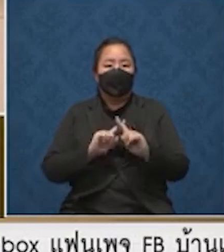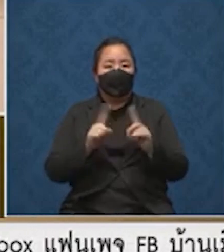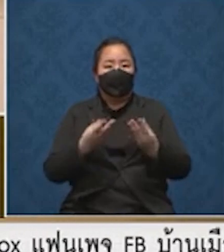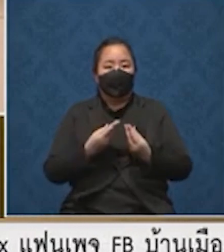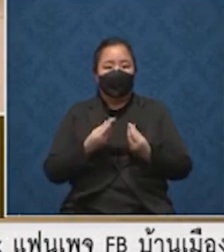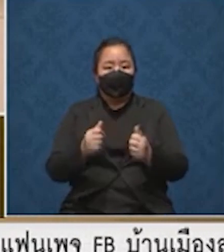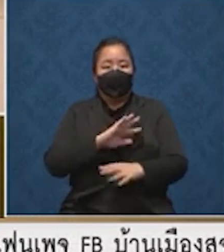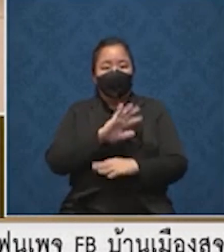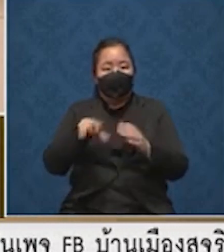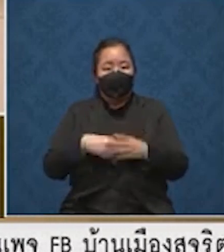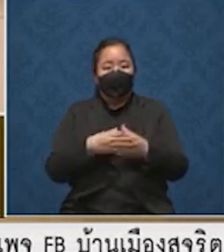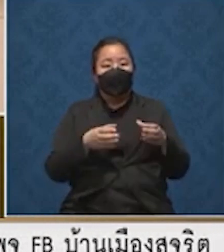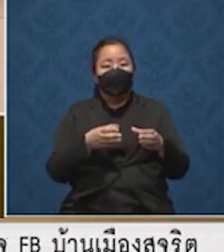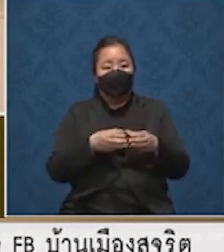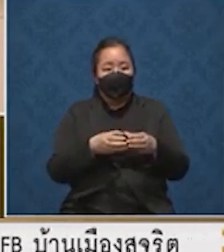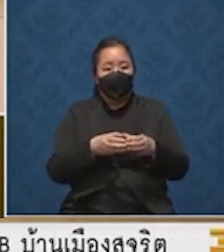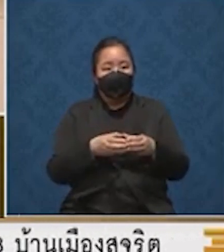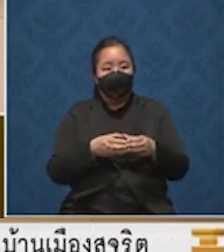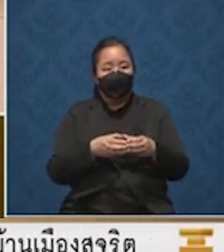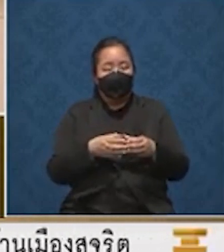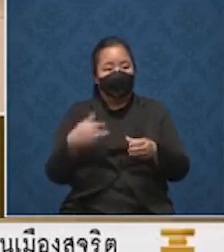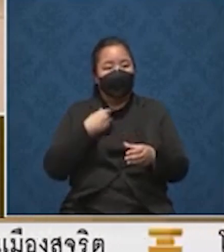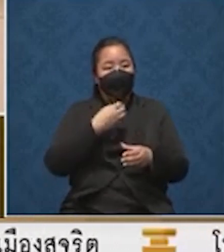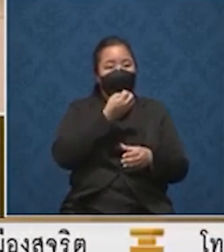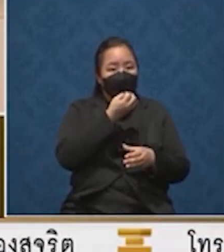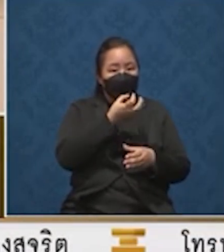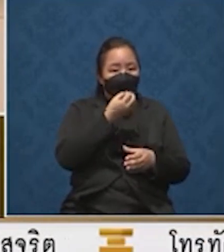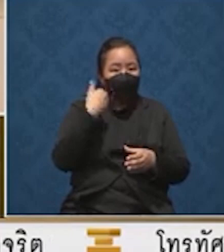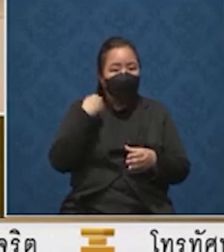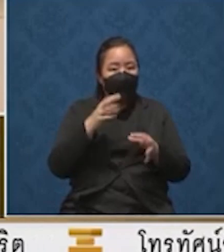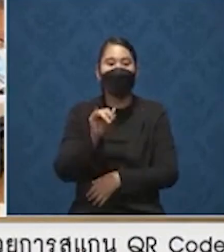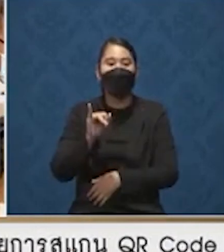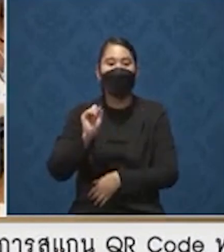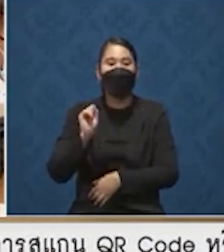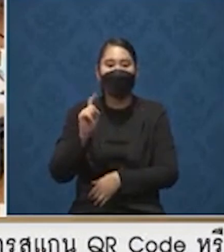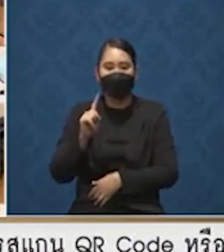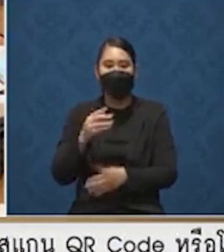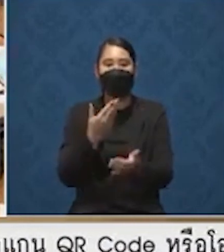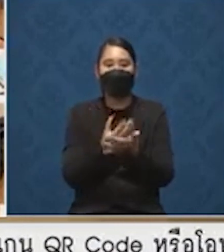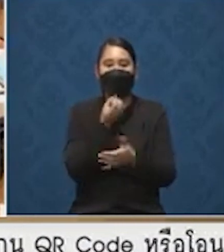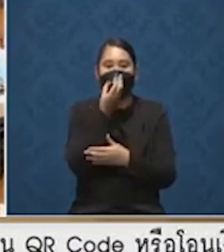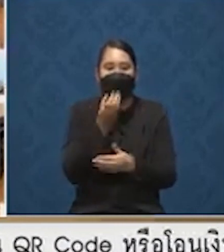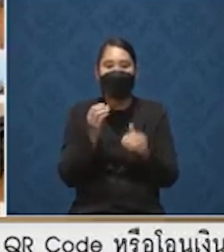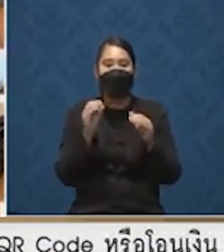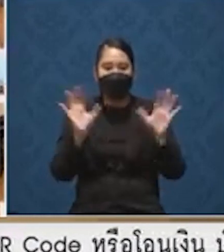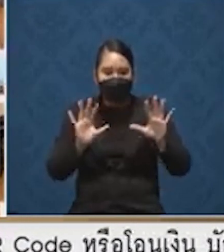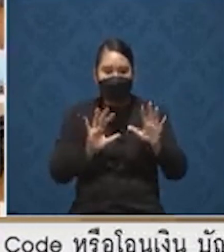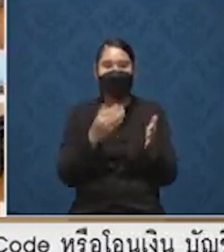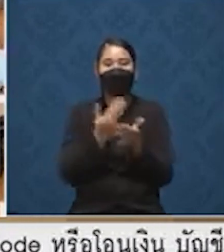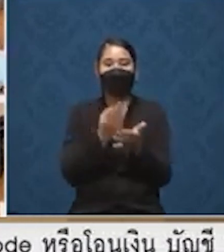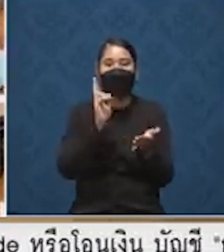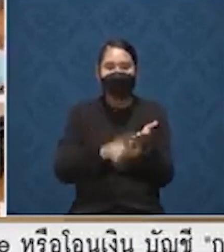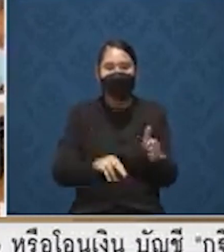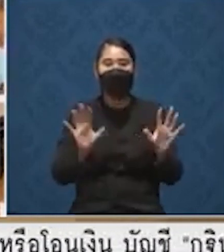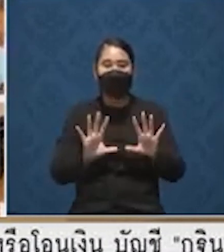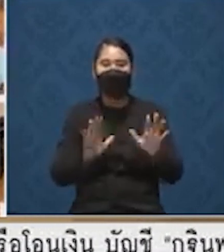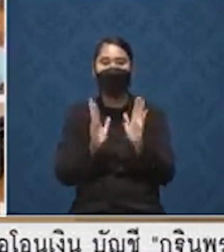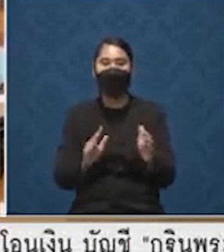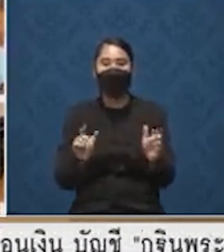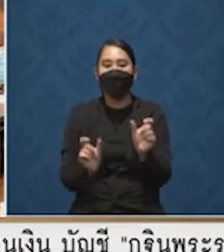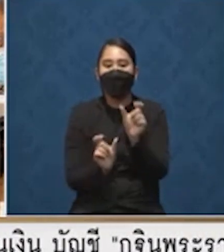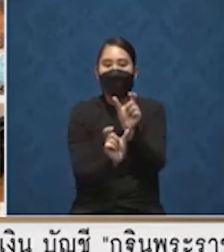ส.ส.เพื่อไทยว่าใครจะเห็นด้วยช่วงนี้ก็รอให้ย้ายไปสังกัดพรรคภูมิใจไทยซะก่อน